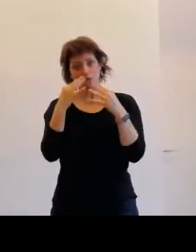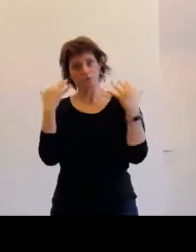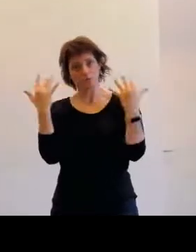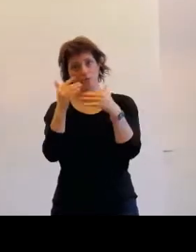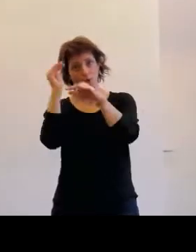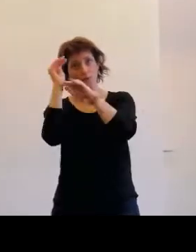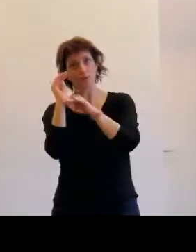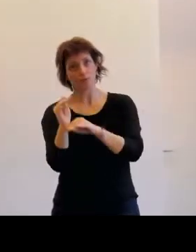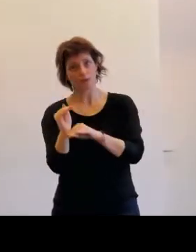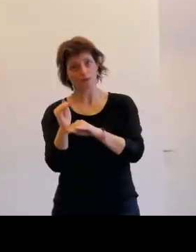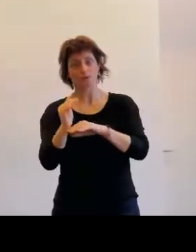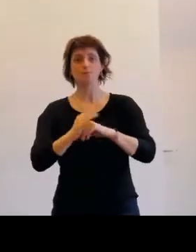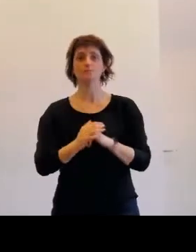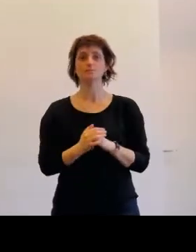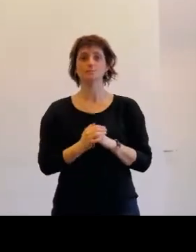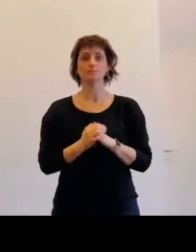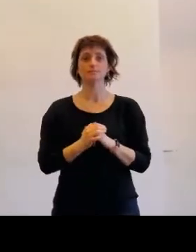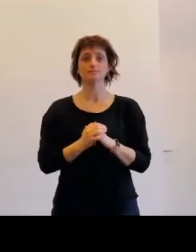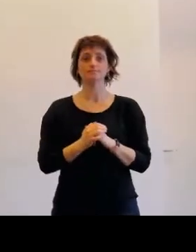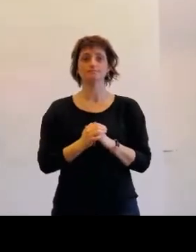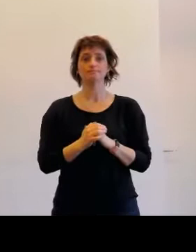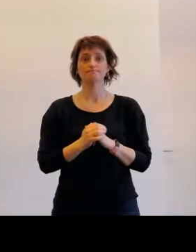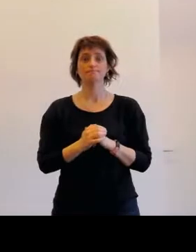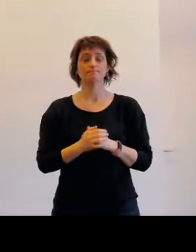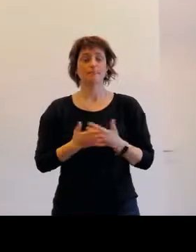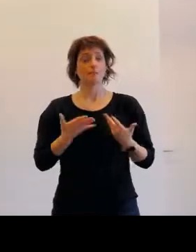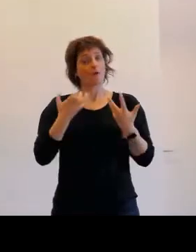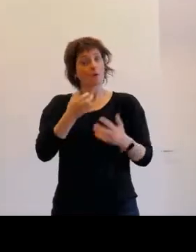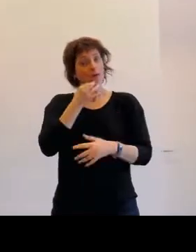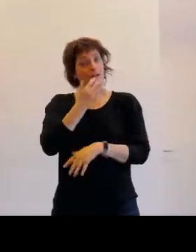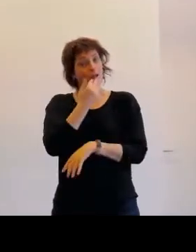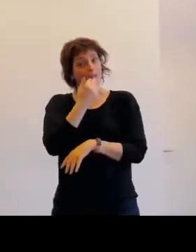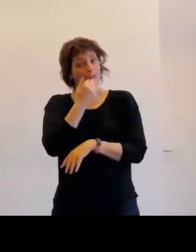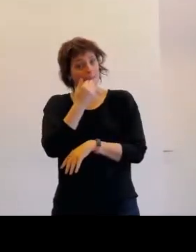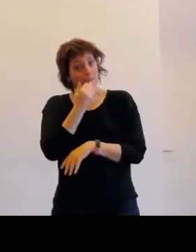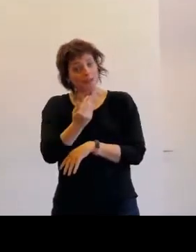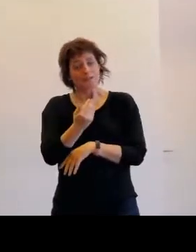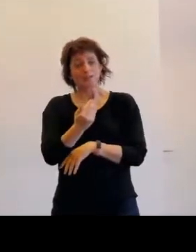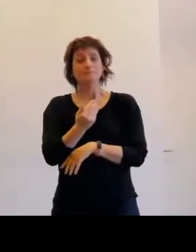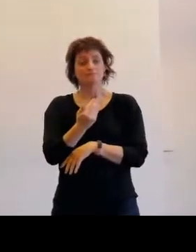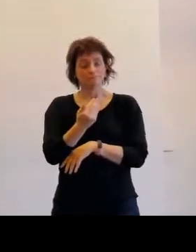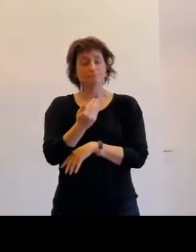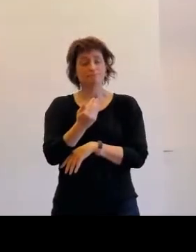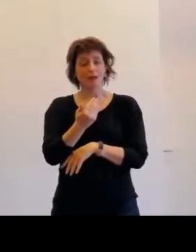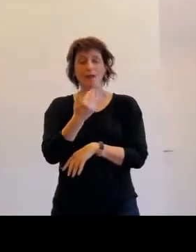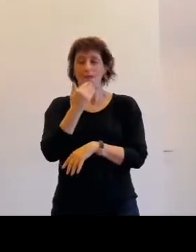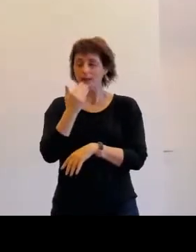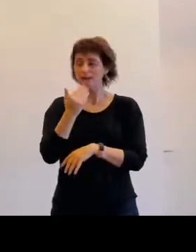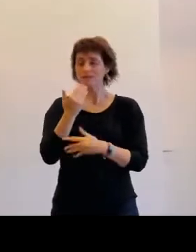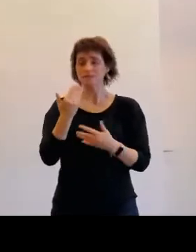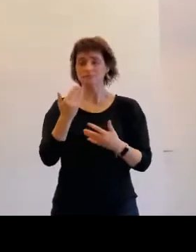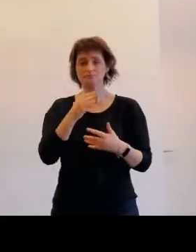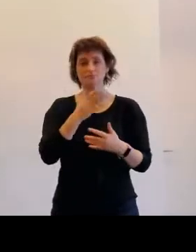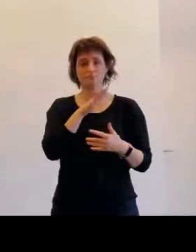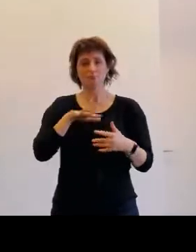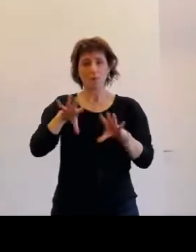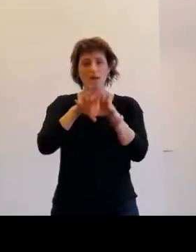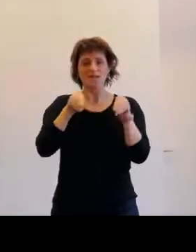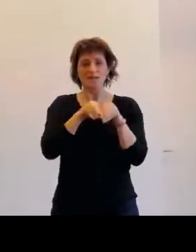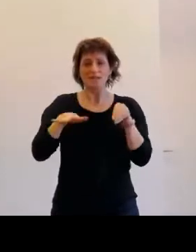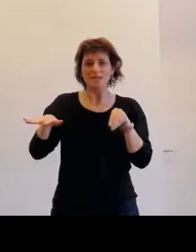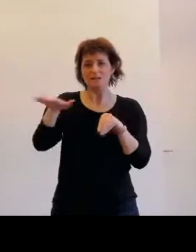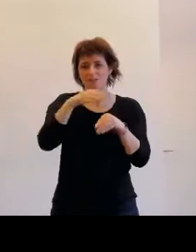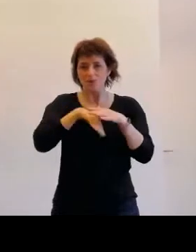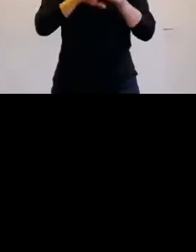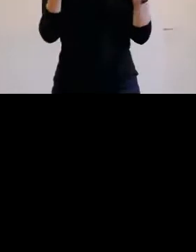Et je veux à cet instant adresser des remerciements appuyés à toutes les équipes du